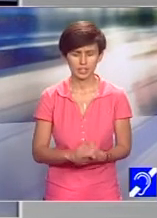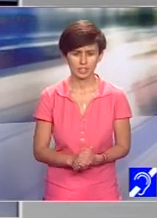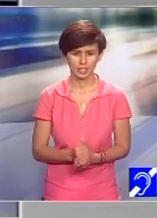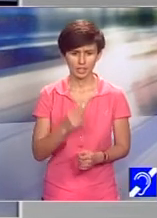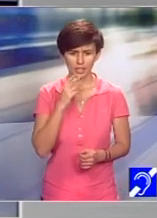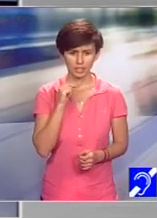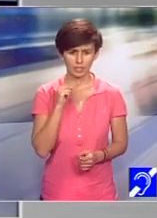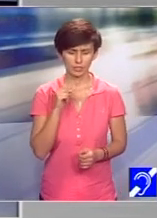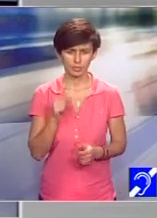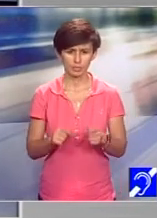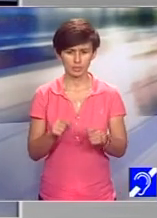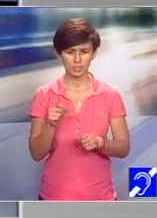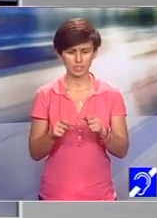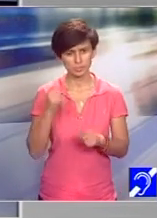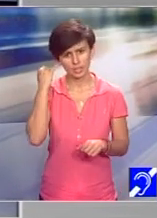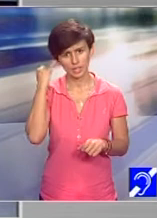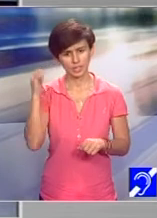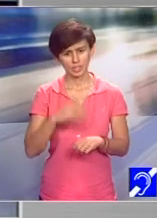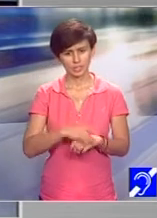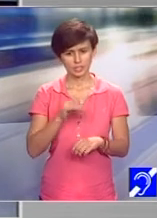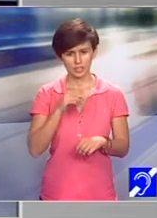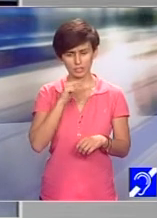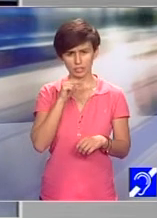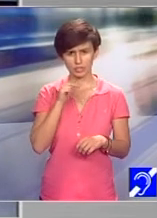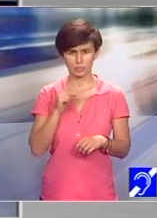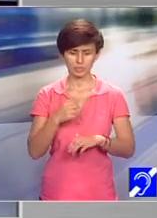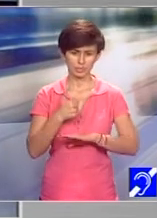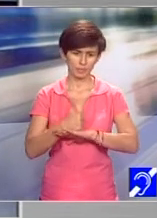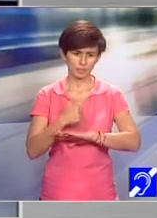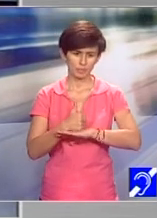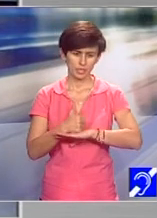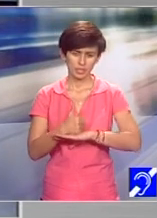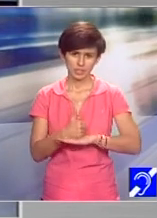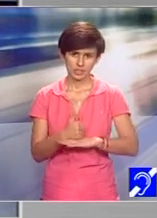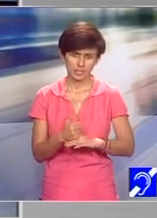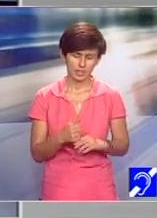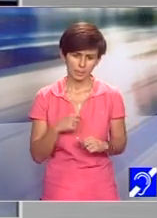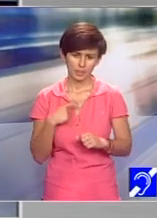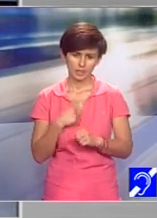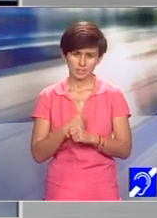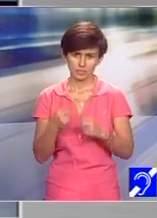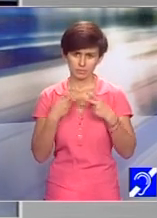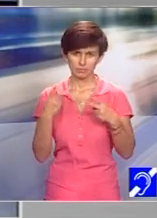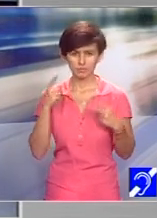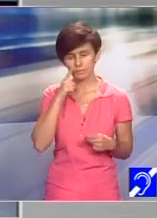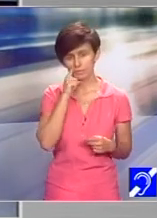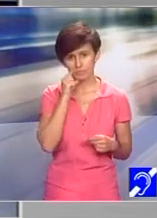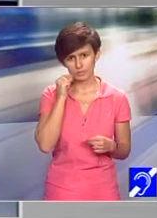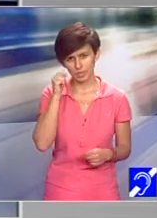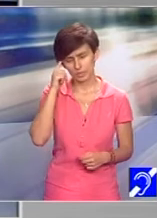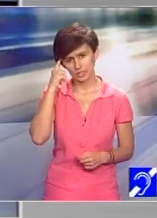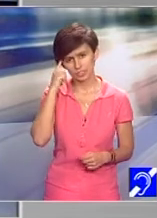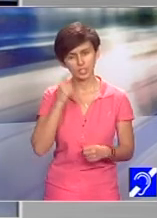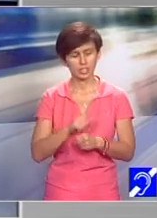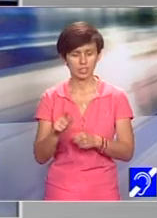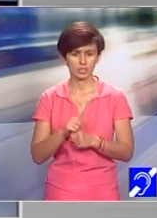Vorbim apoi despre inițiativă, vorbim despre leadership. E foarte important ca lumea să realizeze că